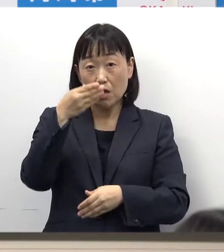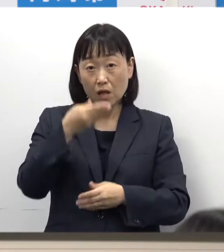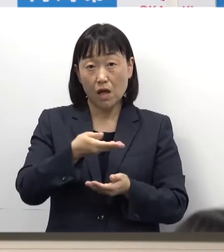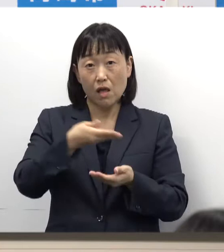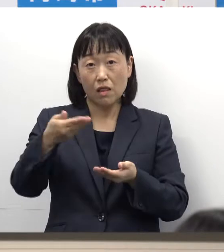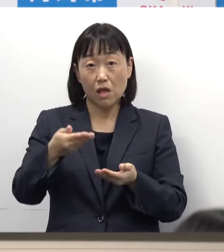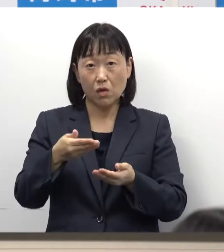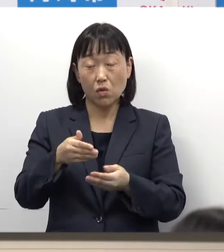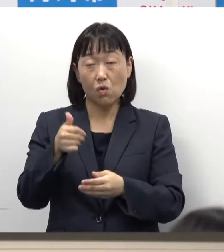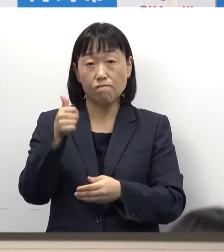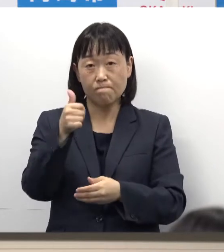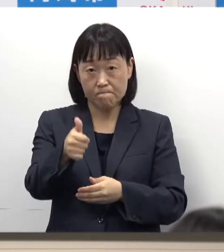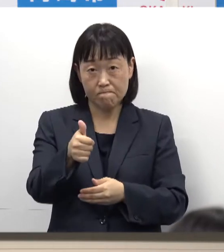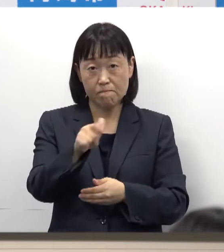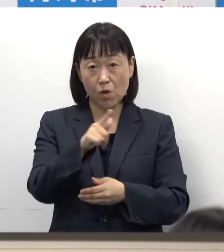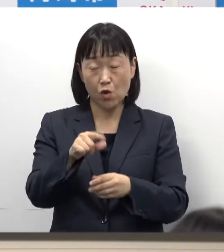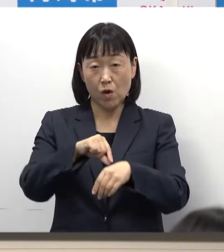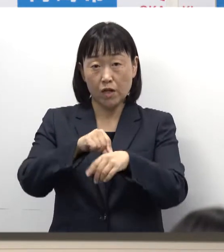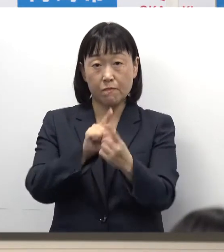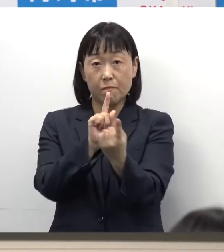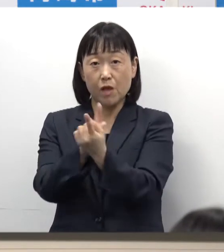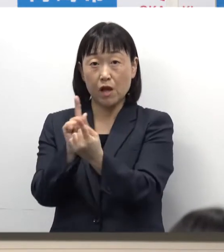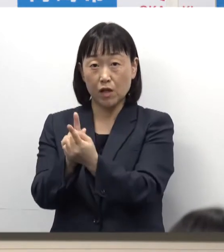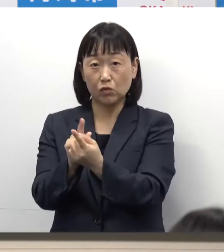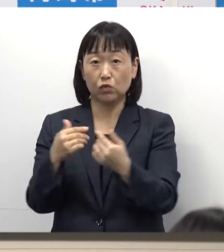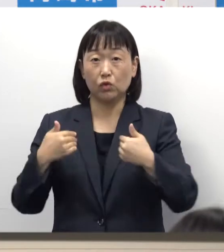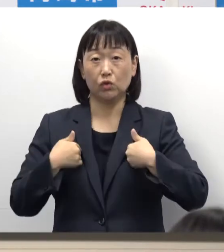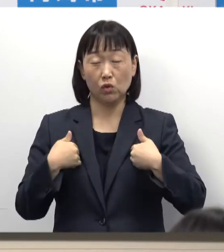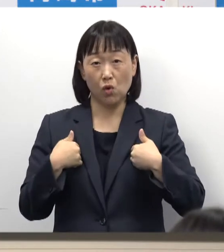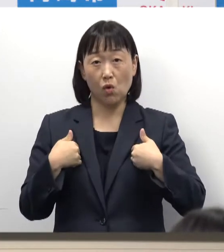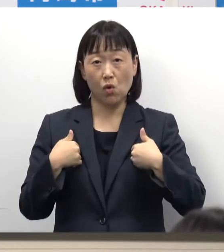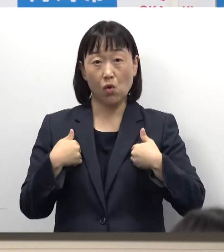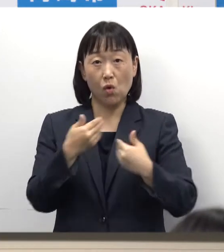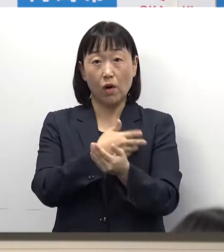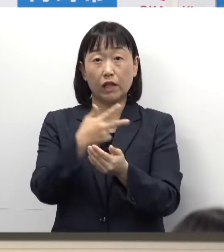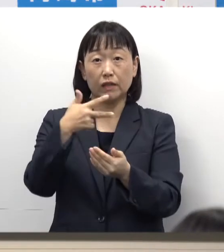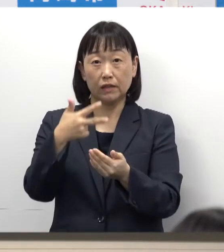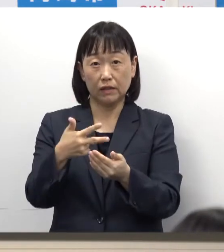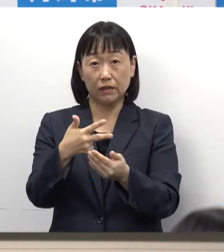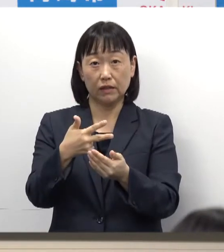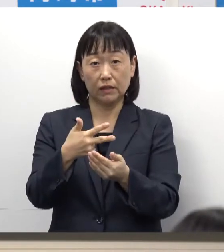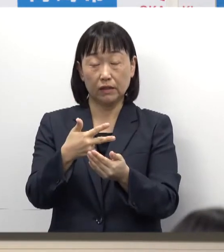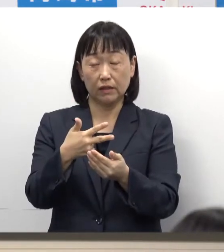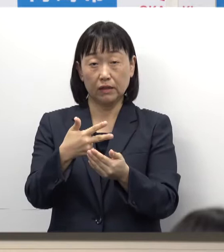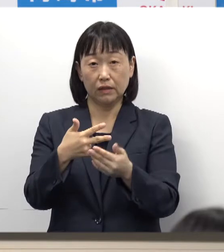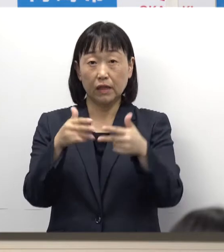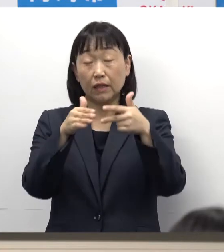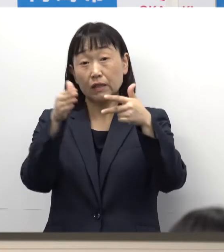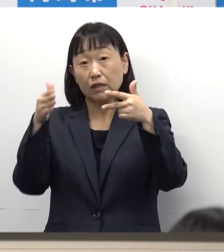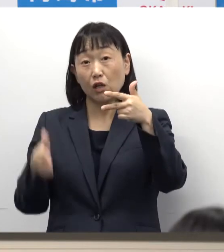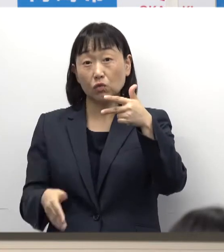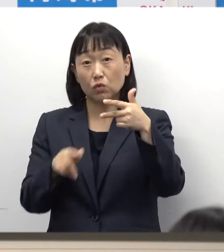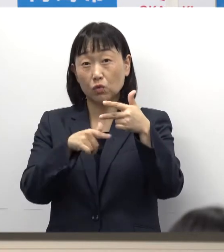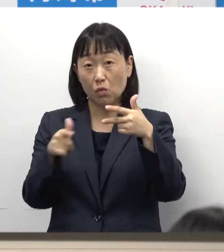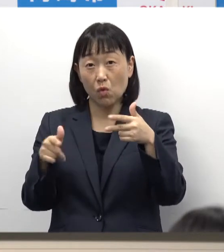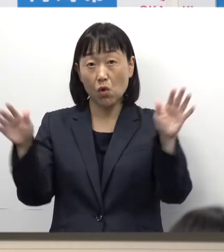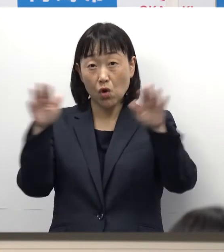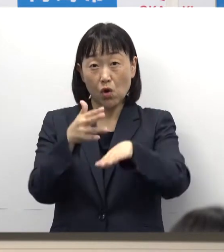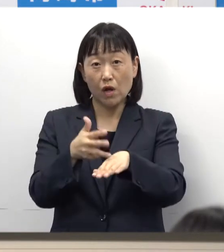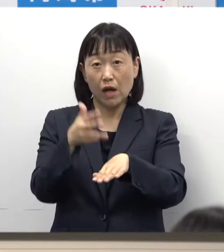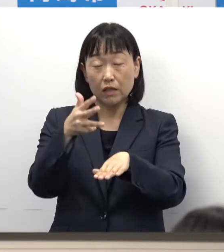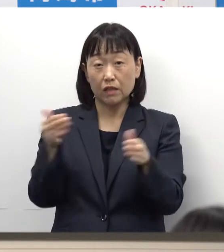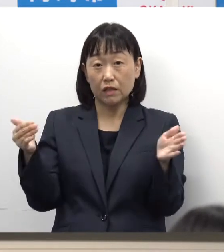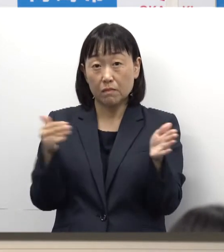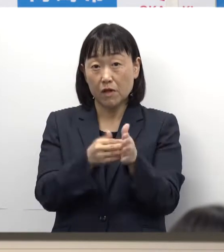要請など厳しい対策が求められます市の施設につきましても利用時間を原則午後8時までに短縮